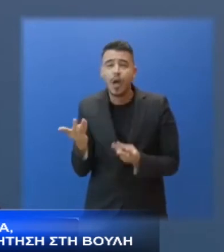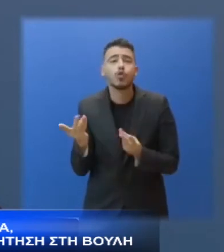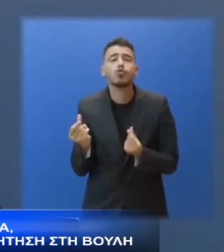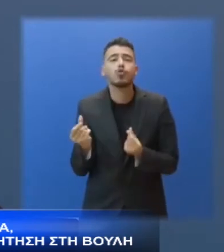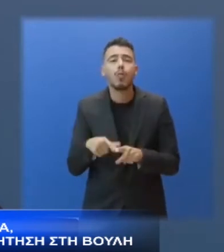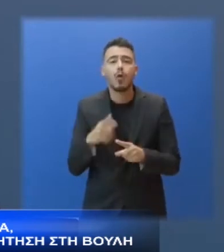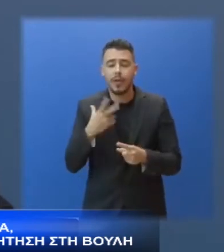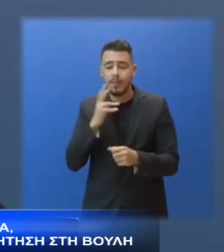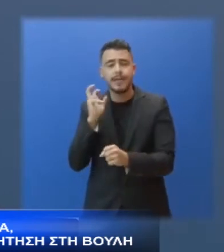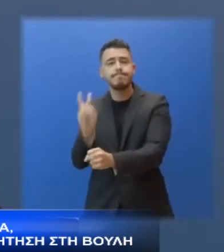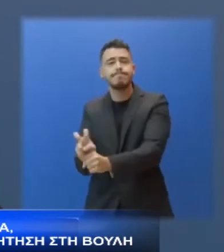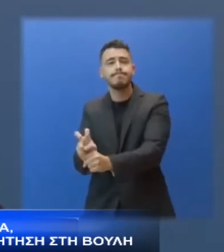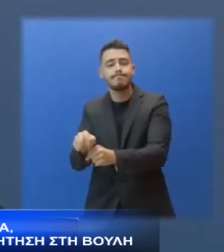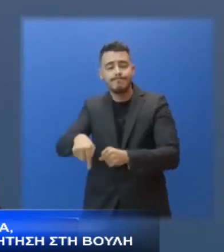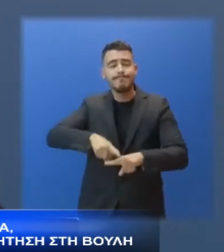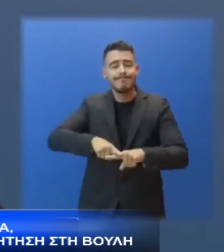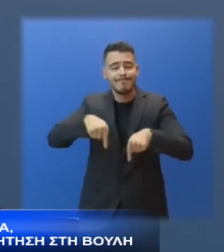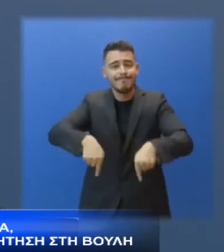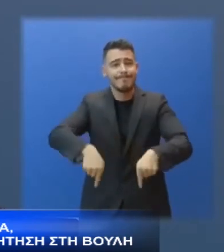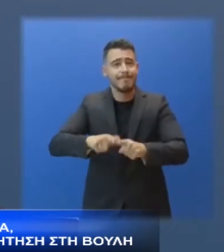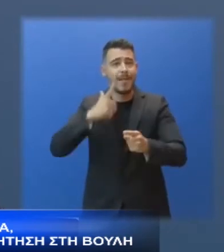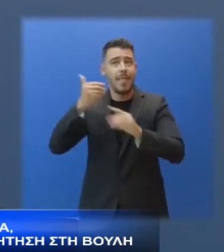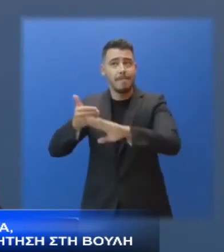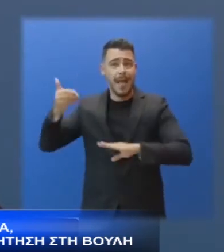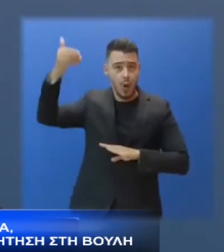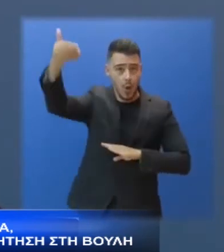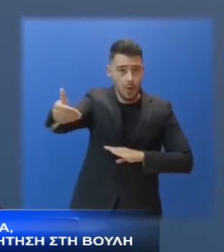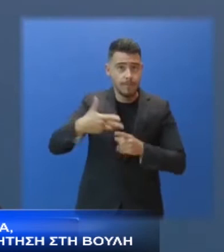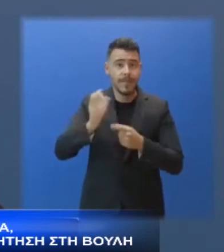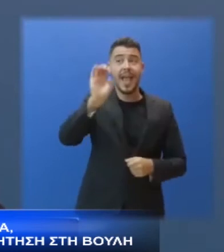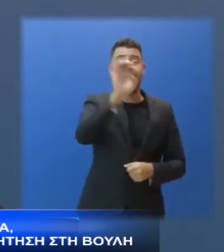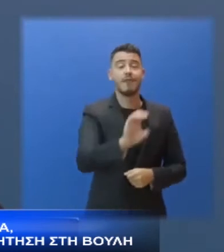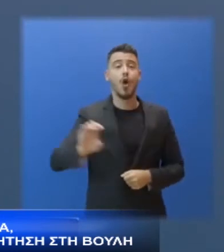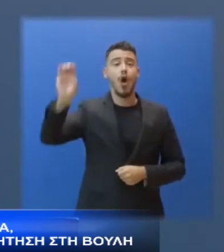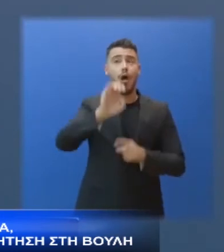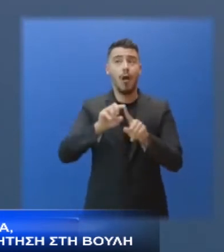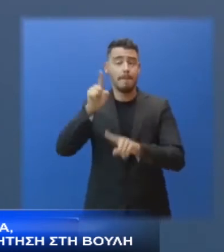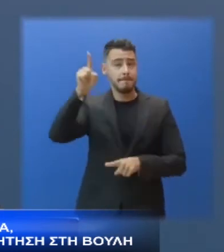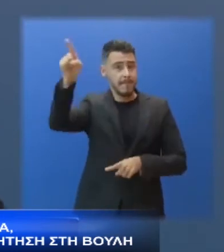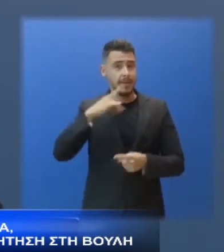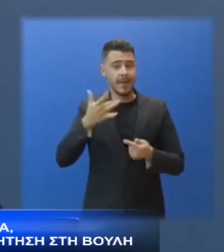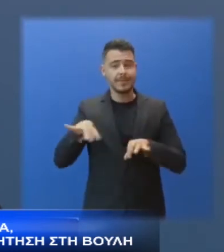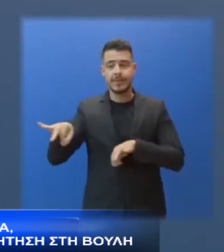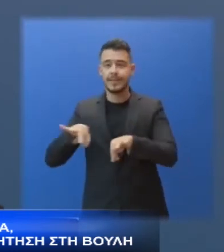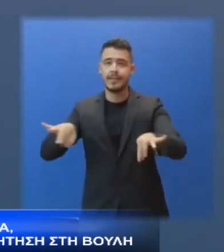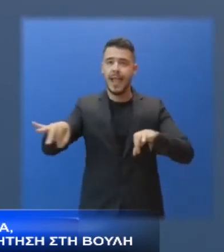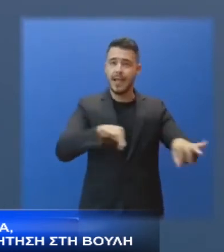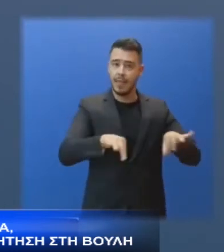πατρίδα μας, όσο και για την Ευρώπη γενικότερα, στην προσπάθειά της να ευθυγραμμίσει τη γεωπολιτική της ισχύ με την οικονομική της